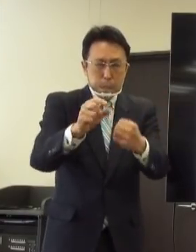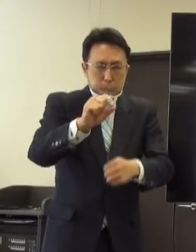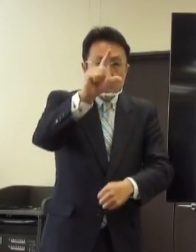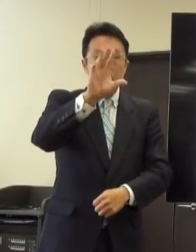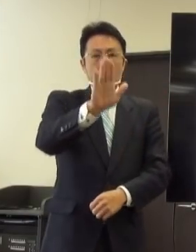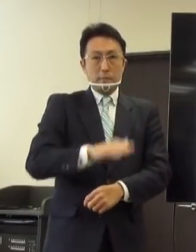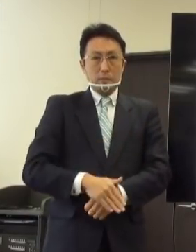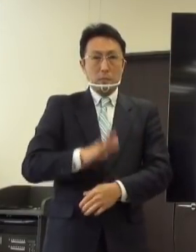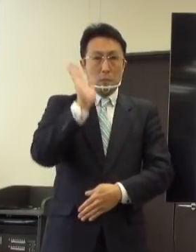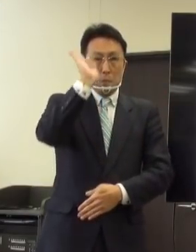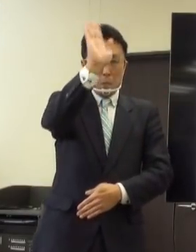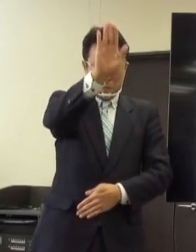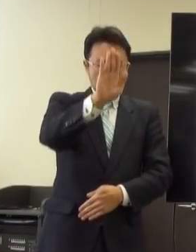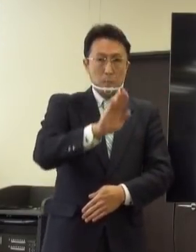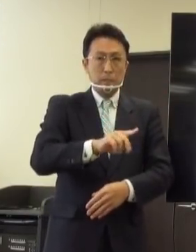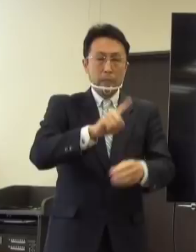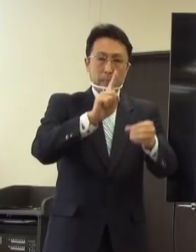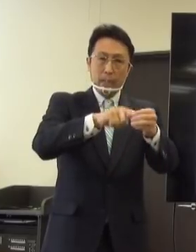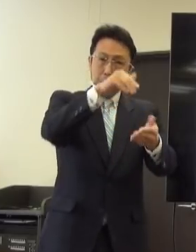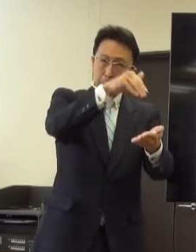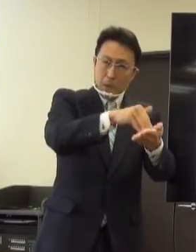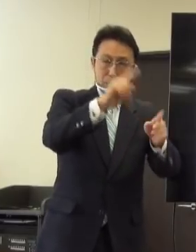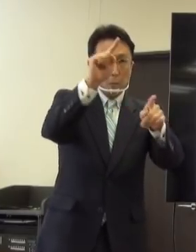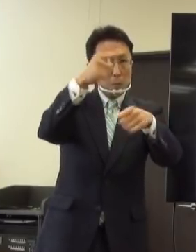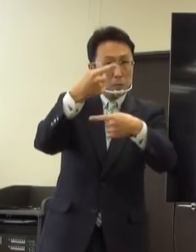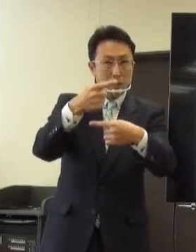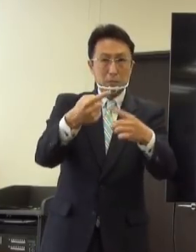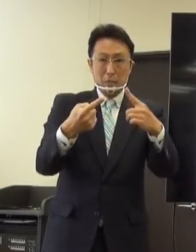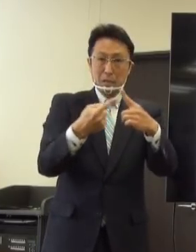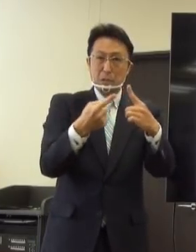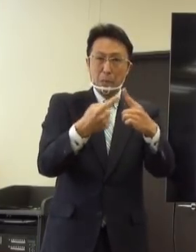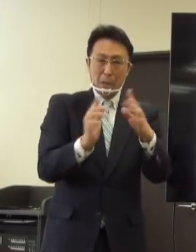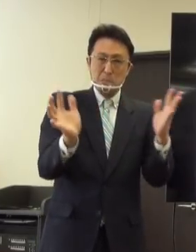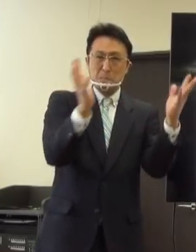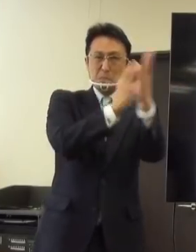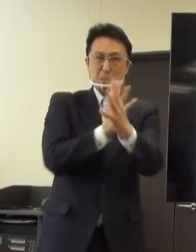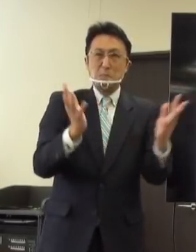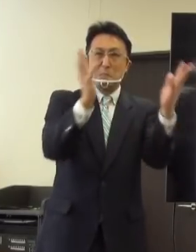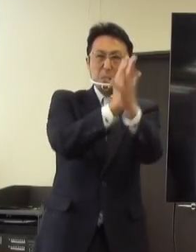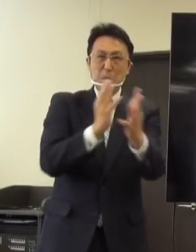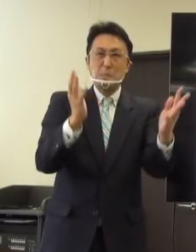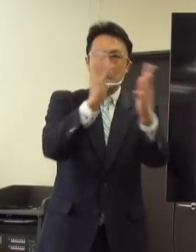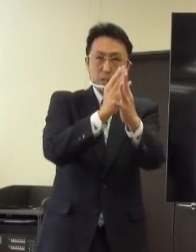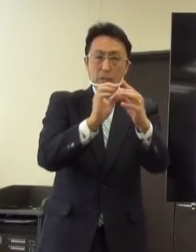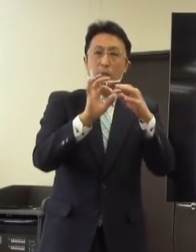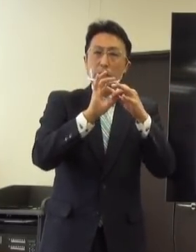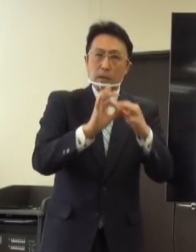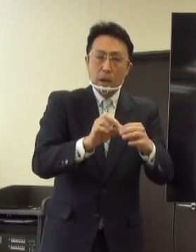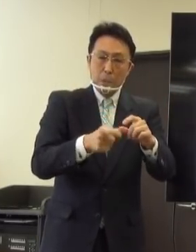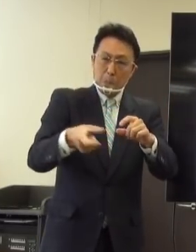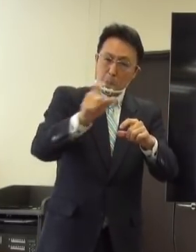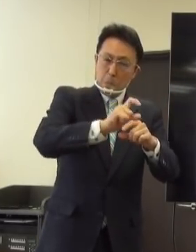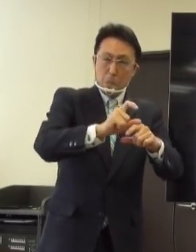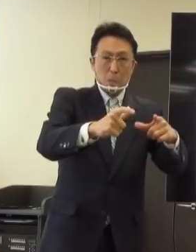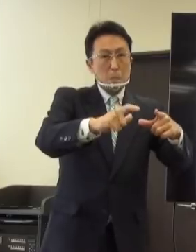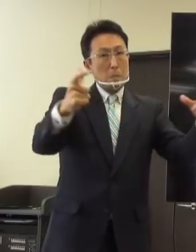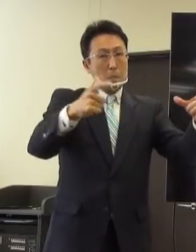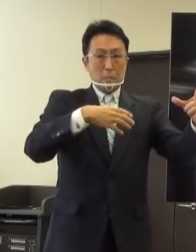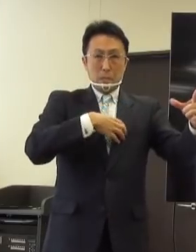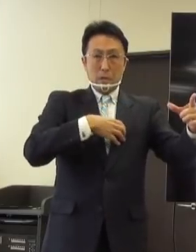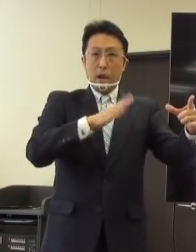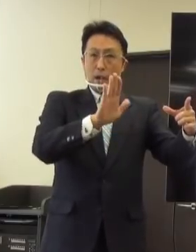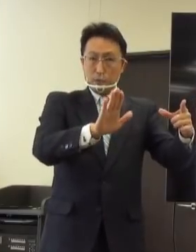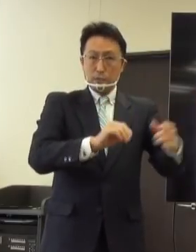し、感染拡大が加速していく恐れがあります。手術が可能な救急医療機関も